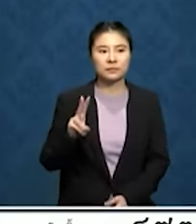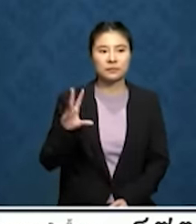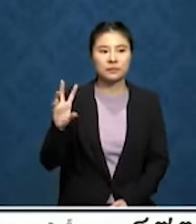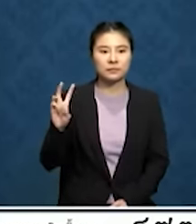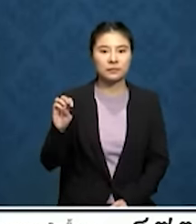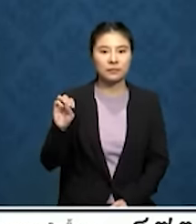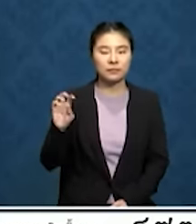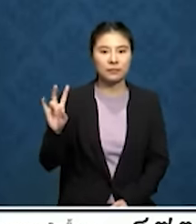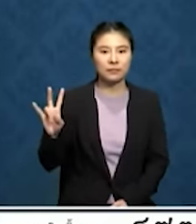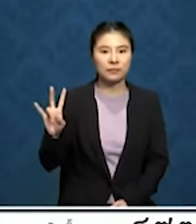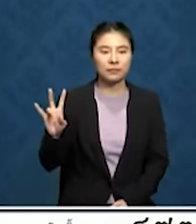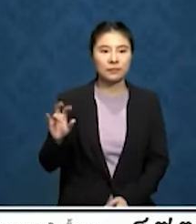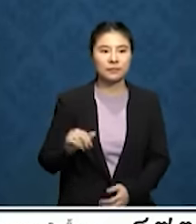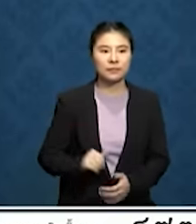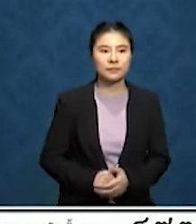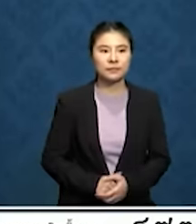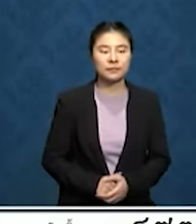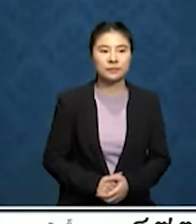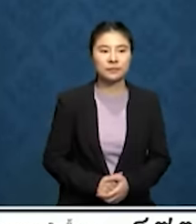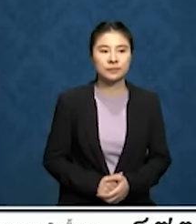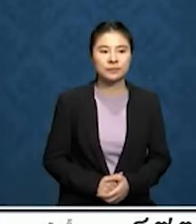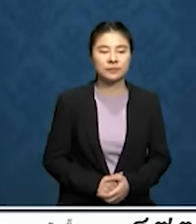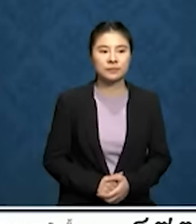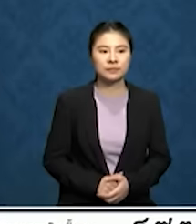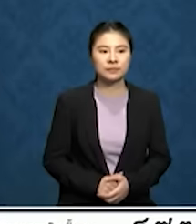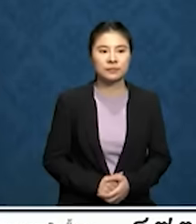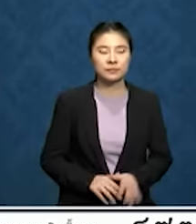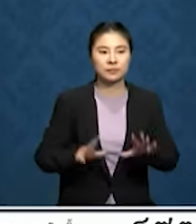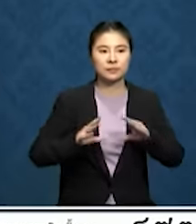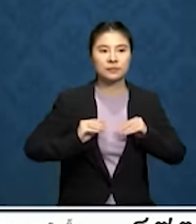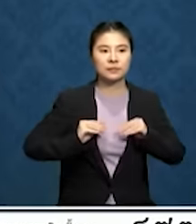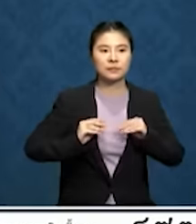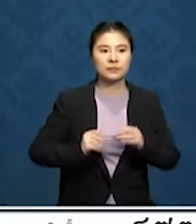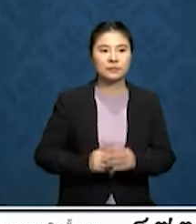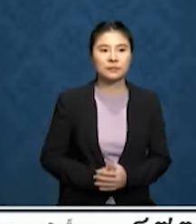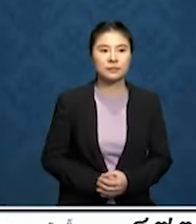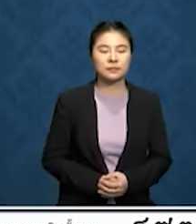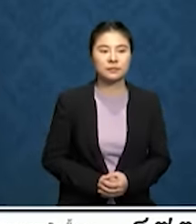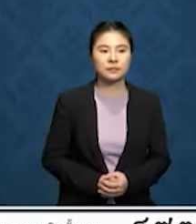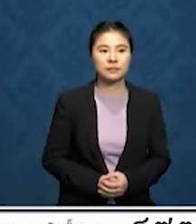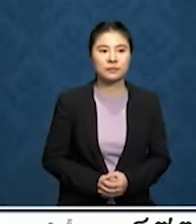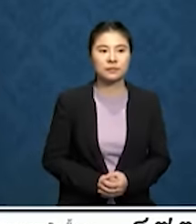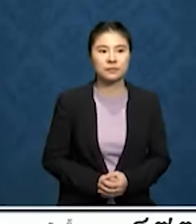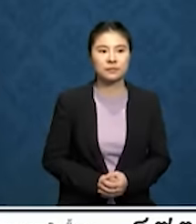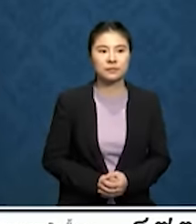267นายเพชรภูมิอาพรรัต น์เห็นชอบครับ